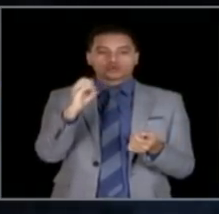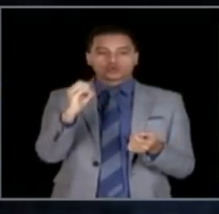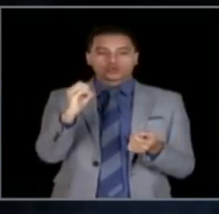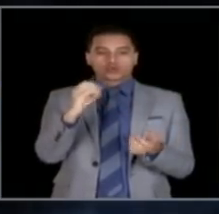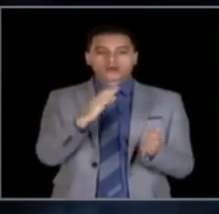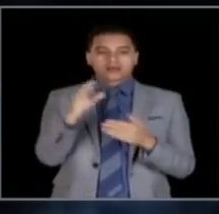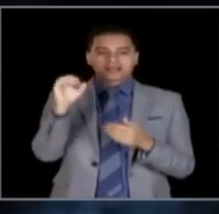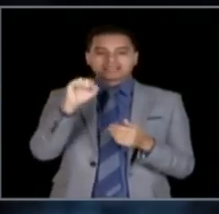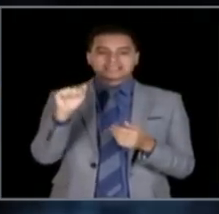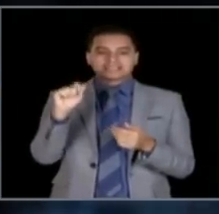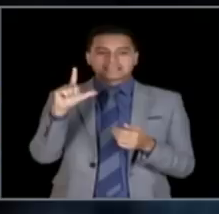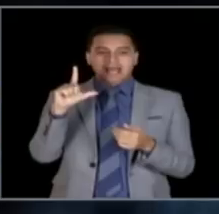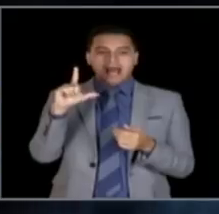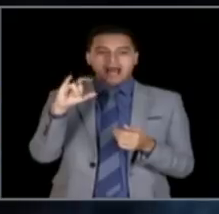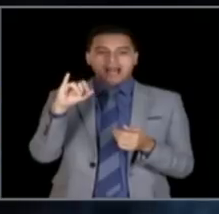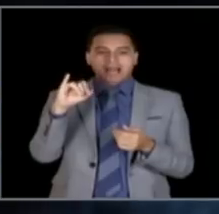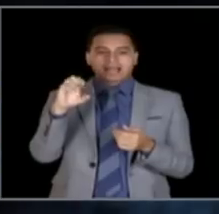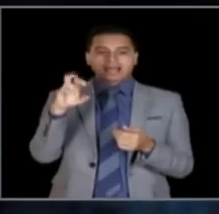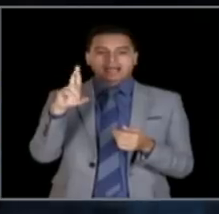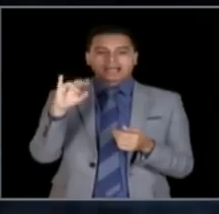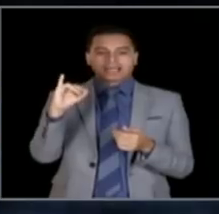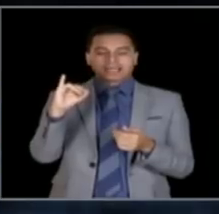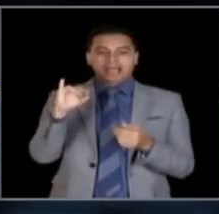توم هالتش